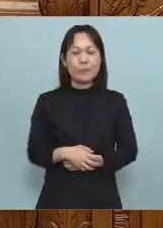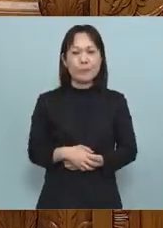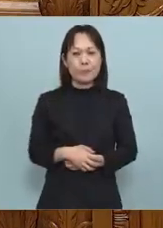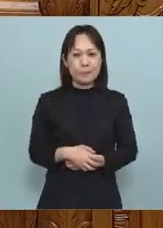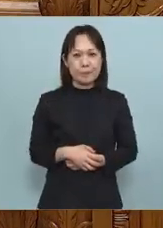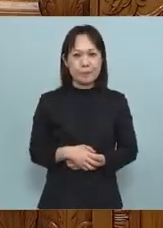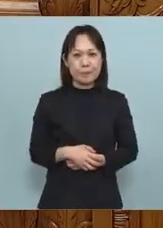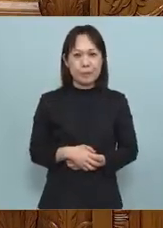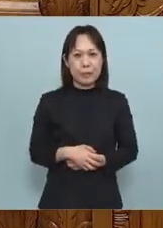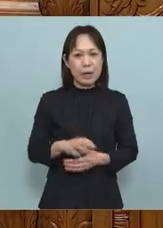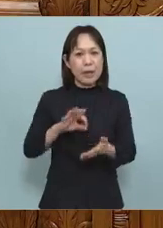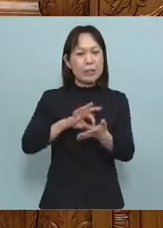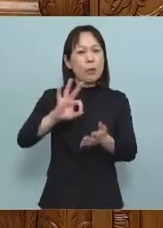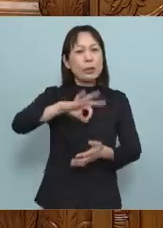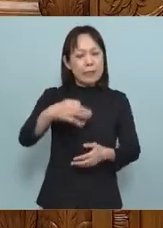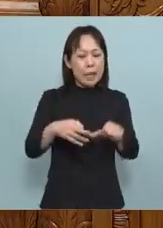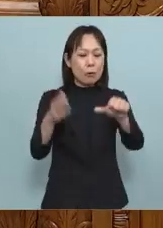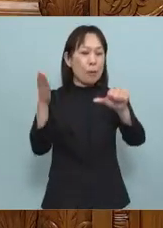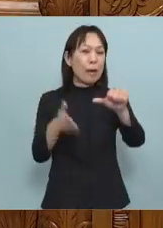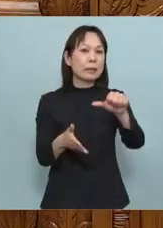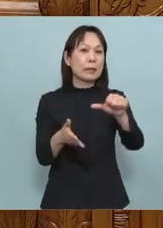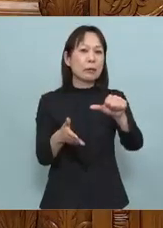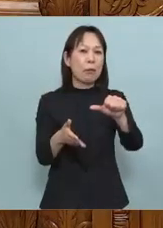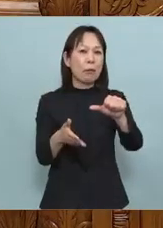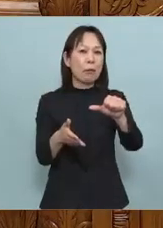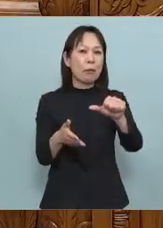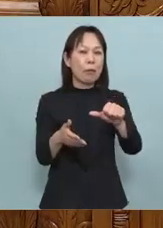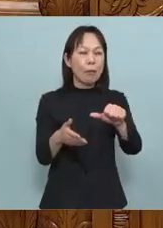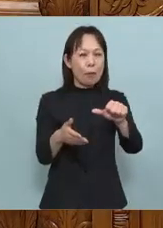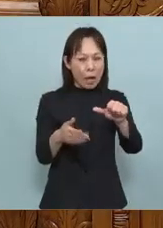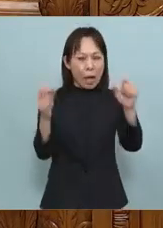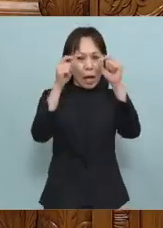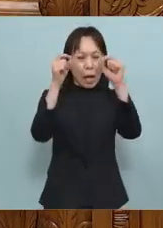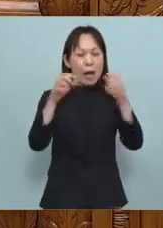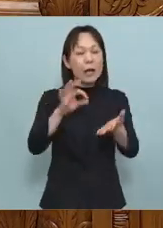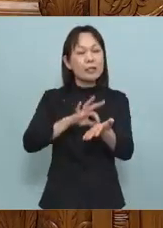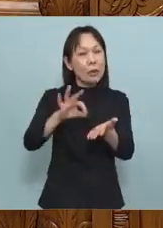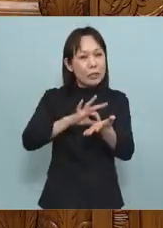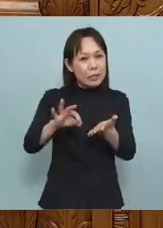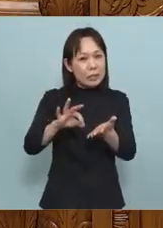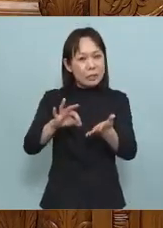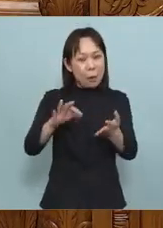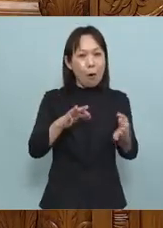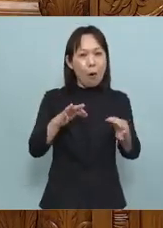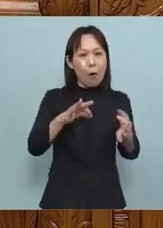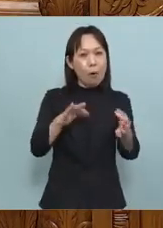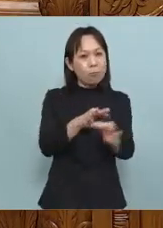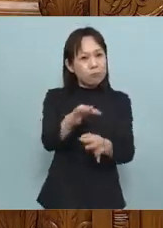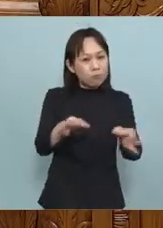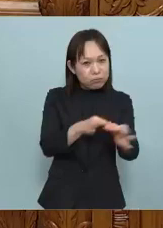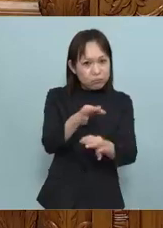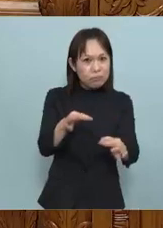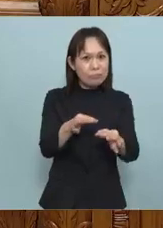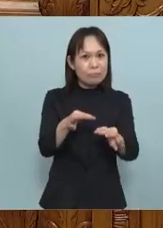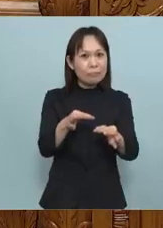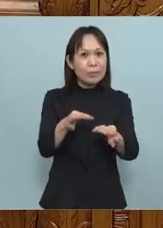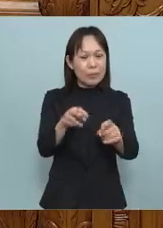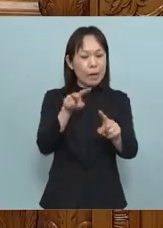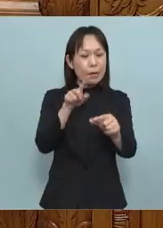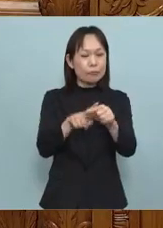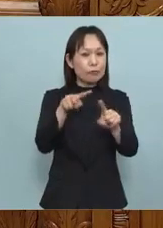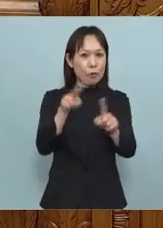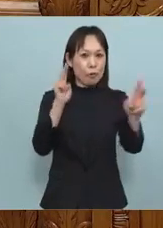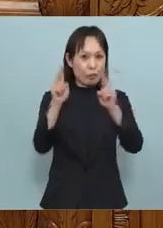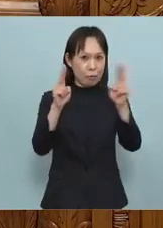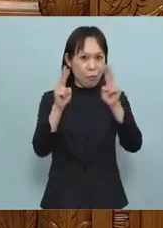消費税 5% への減税は、個人消費を喚起し、中小企業の納税負担を軽くします。さ